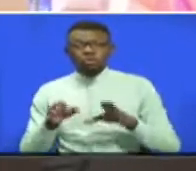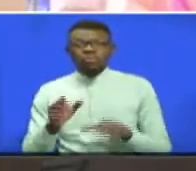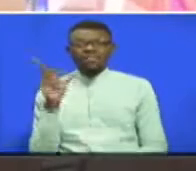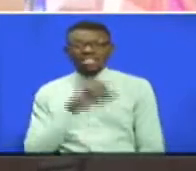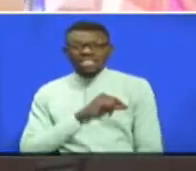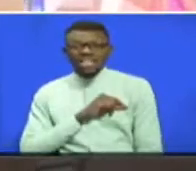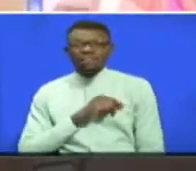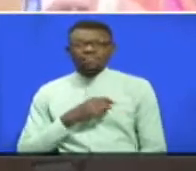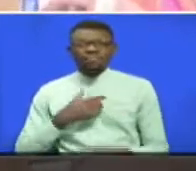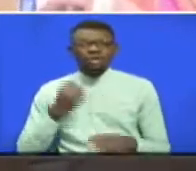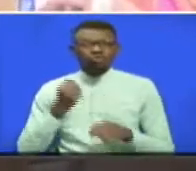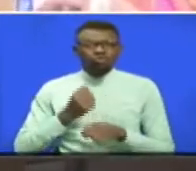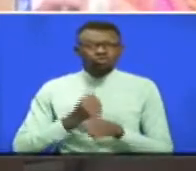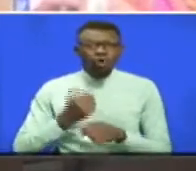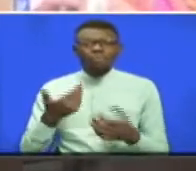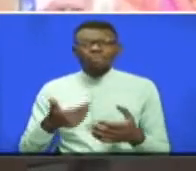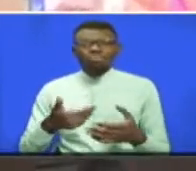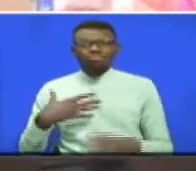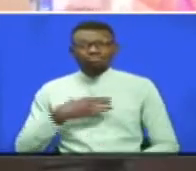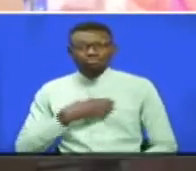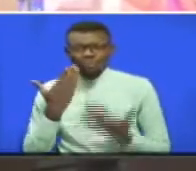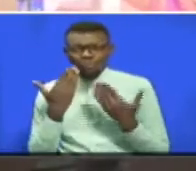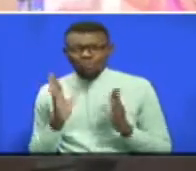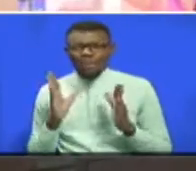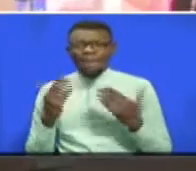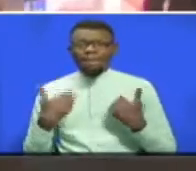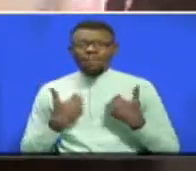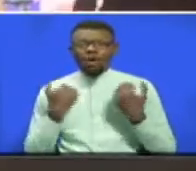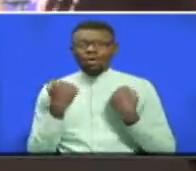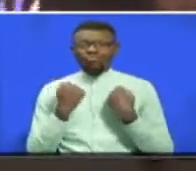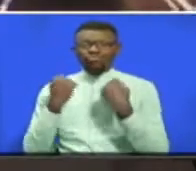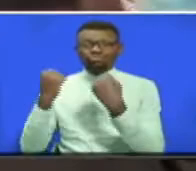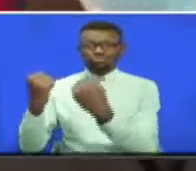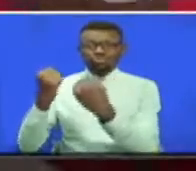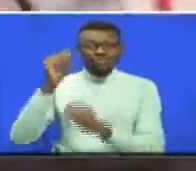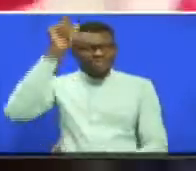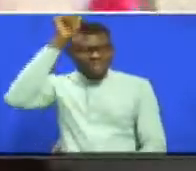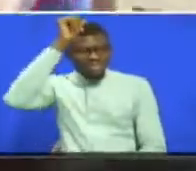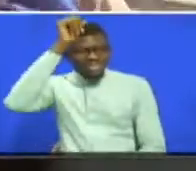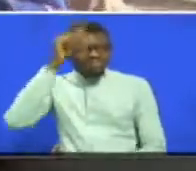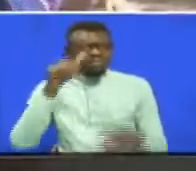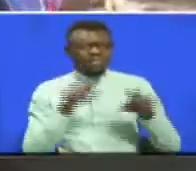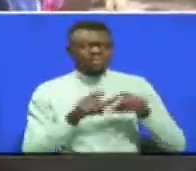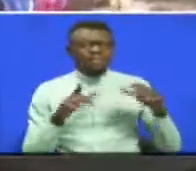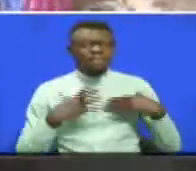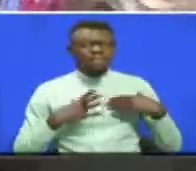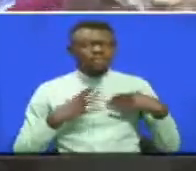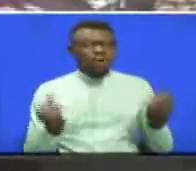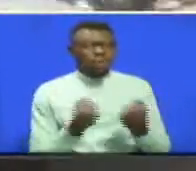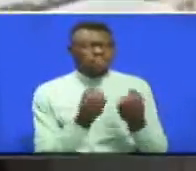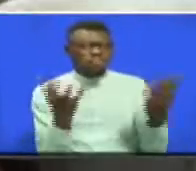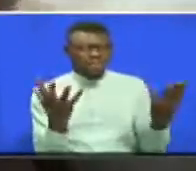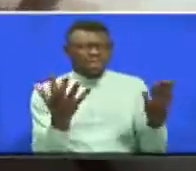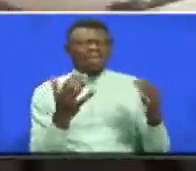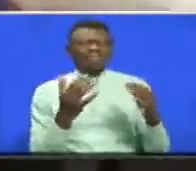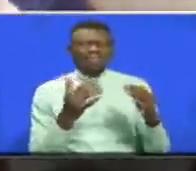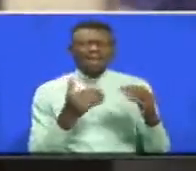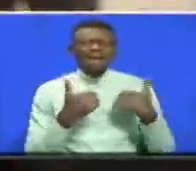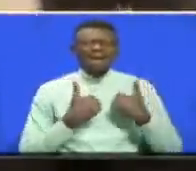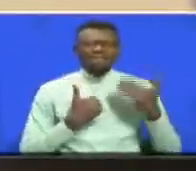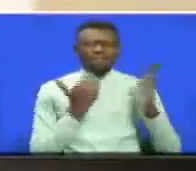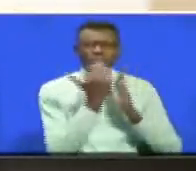makazi na watu wanasafiri kwenda nyumbani, na hata ukiangalia watu ambao mnapita wengi wanakaa ni watu wanaenda safari za